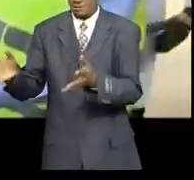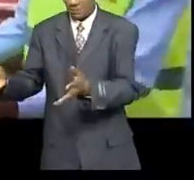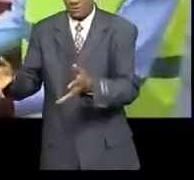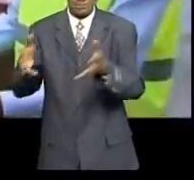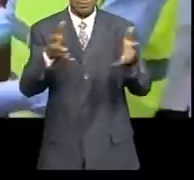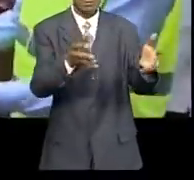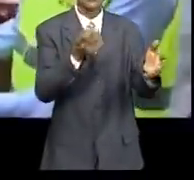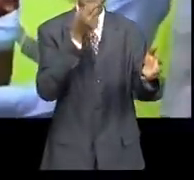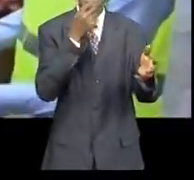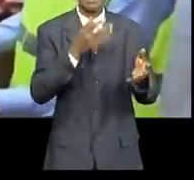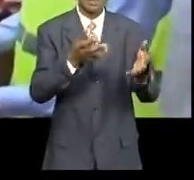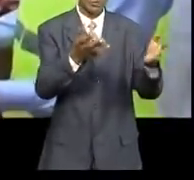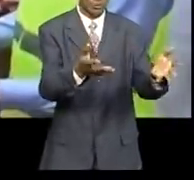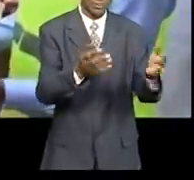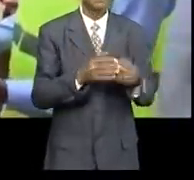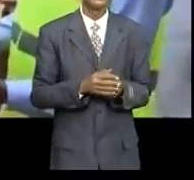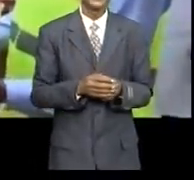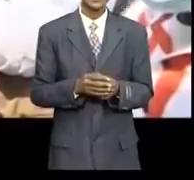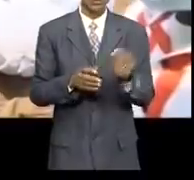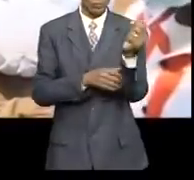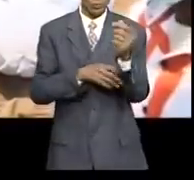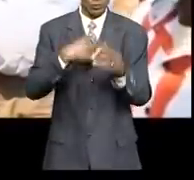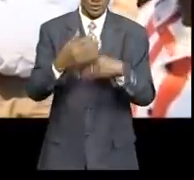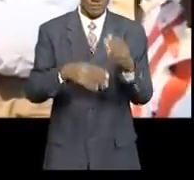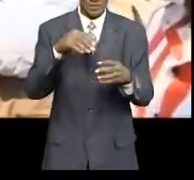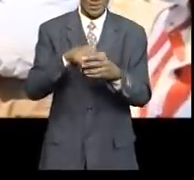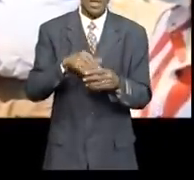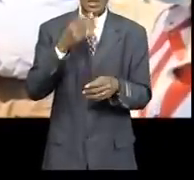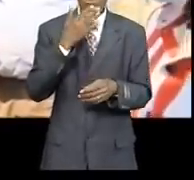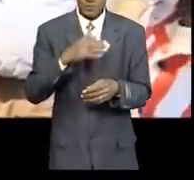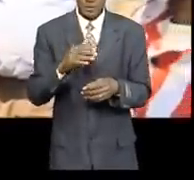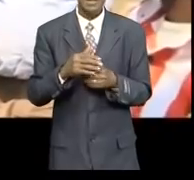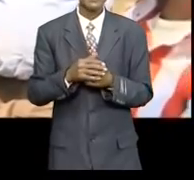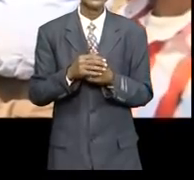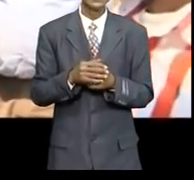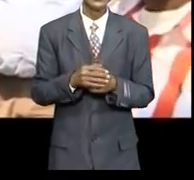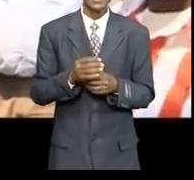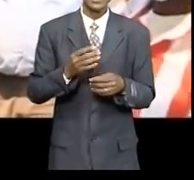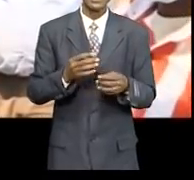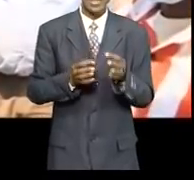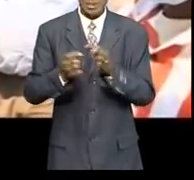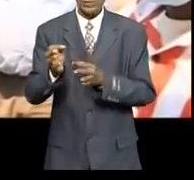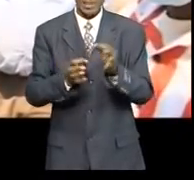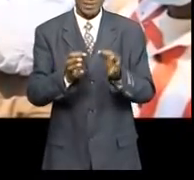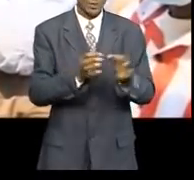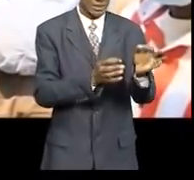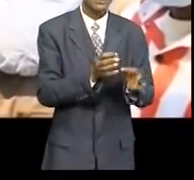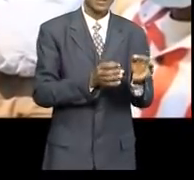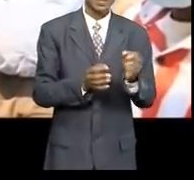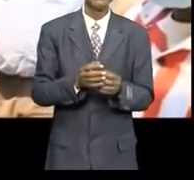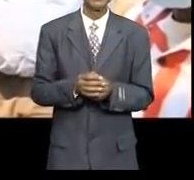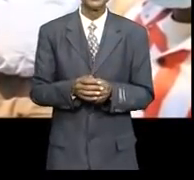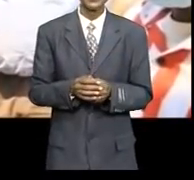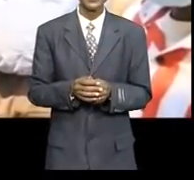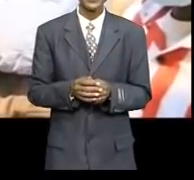médicaments. Aussi a-t-il informé le personnel médical et le staff dirigeant trouvé sur place des efforts consentis par le gouvernement afin de